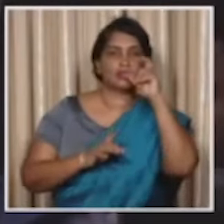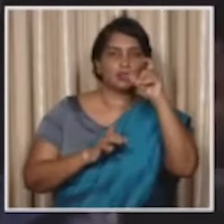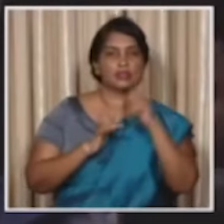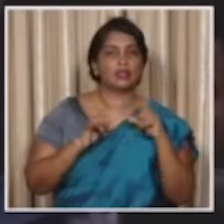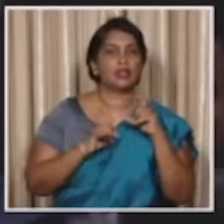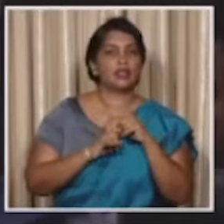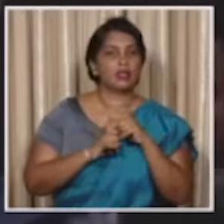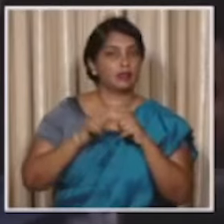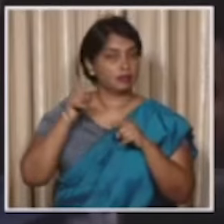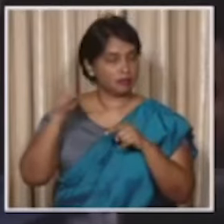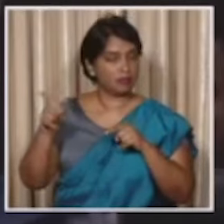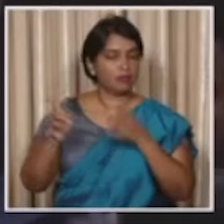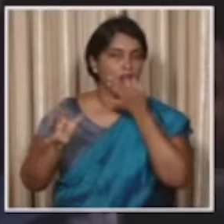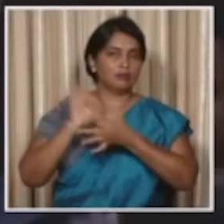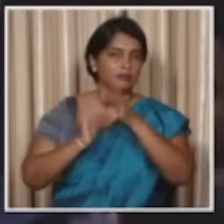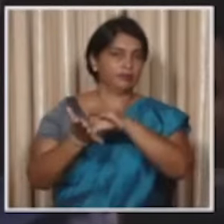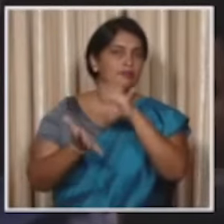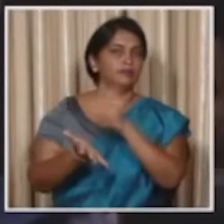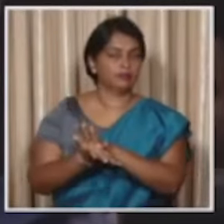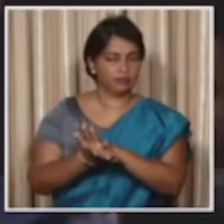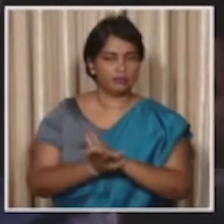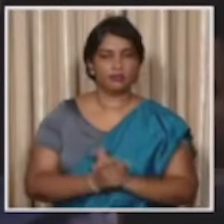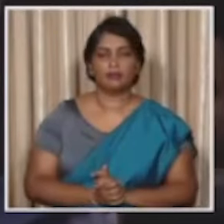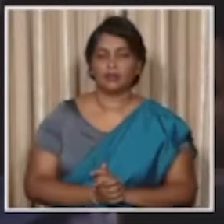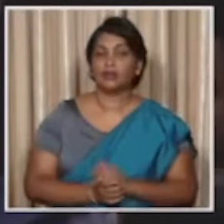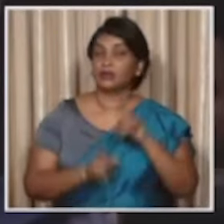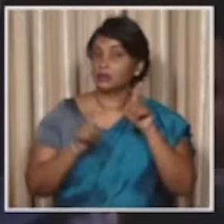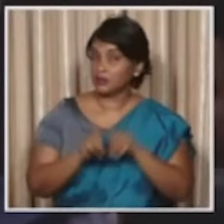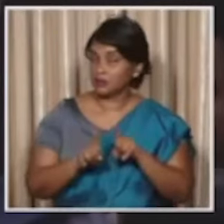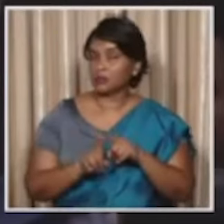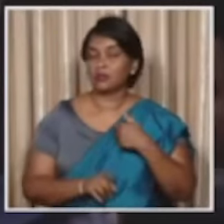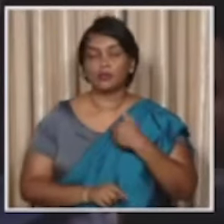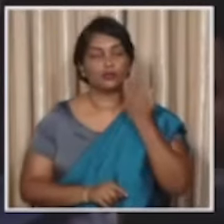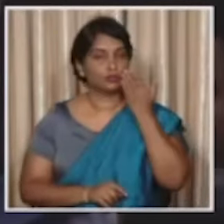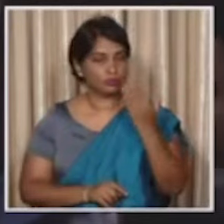දෙපාර්තමේන්තුවේ පැමිණිල්ලක් ඉදිරිපත් කරන්නේ. ඒ වගේම අපි දැක්කා